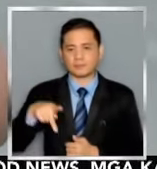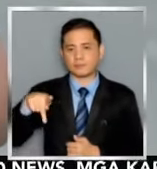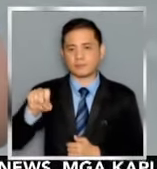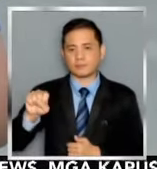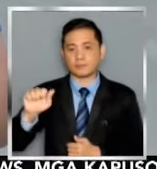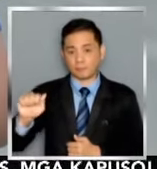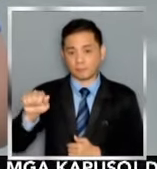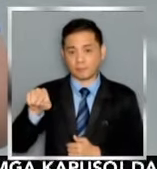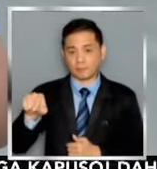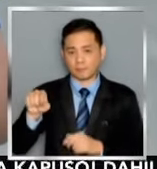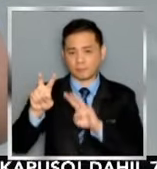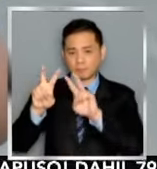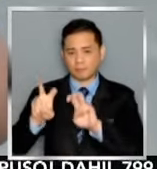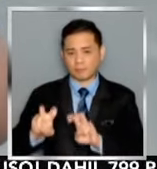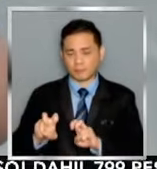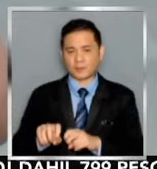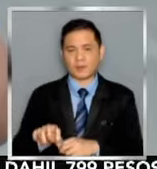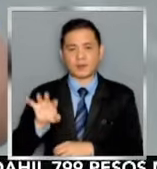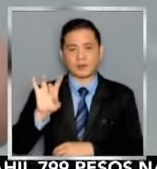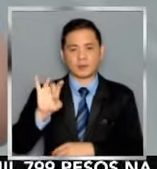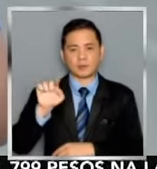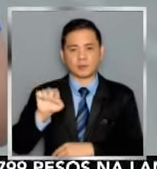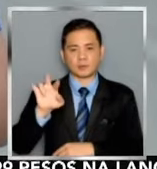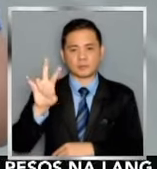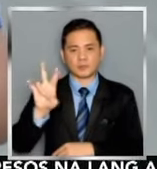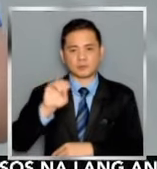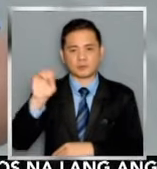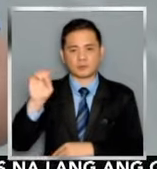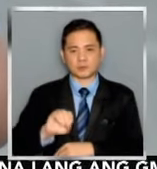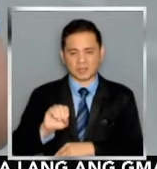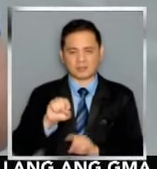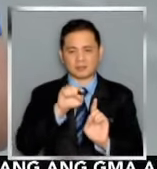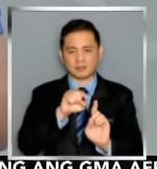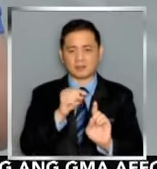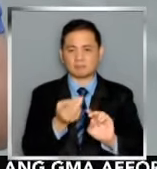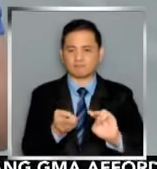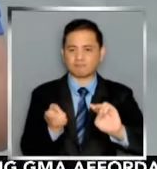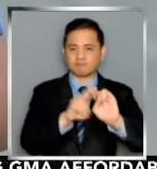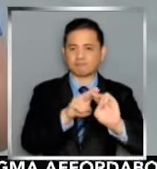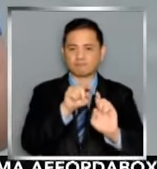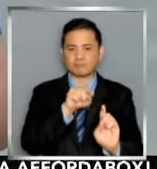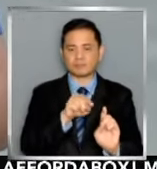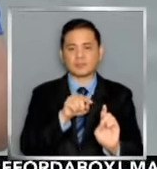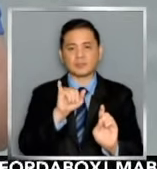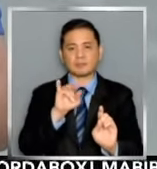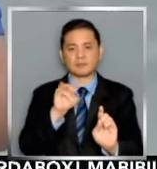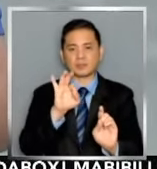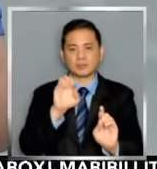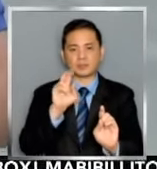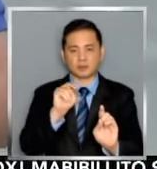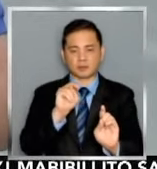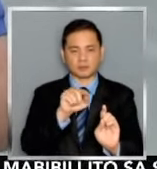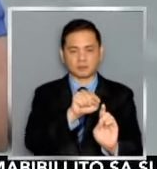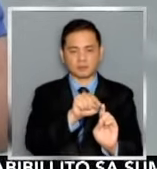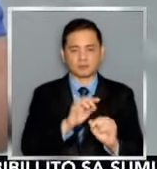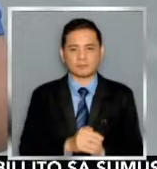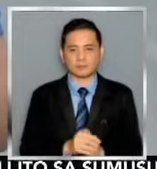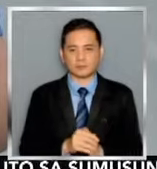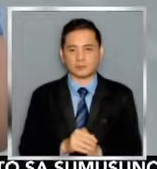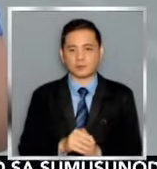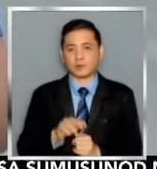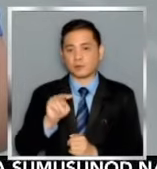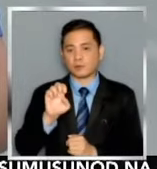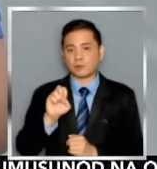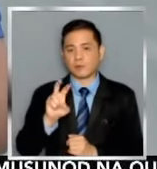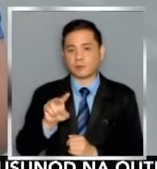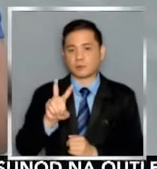sa 8.7% ang inflation rate noong Enero. Ito na raw ang pinakamataas mula noong November 2008 kung kailan